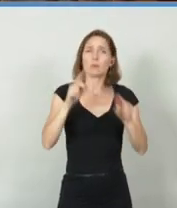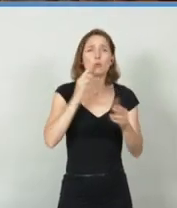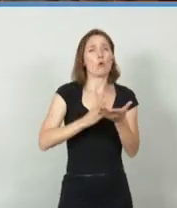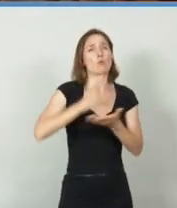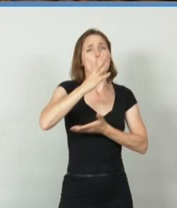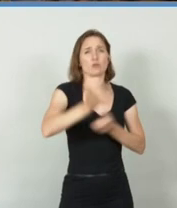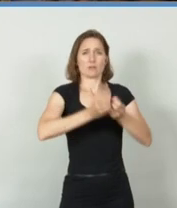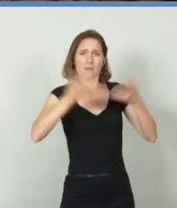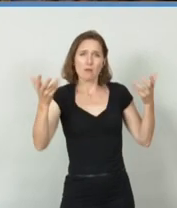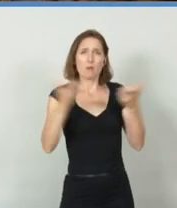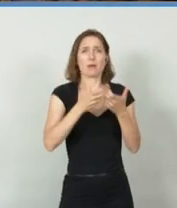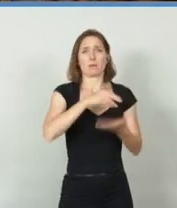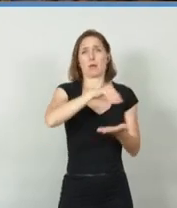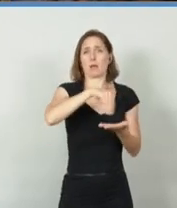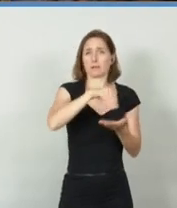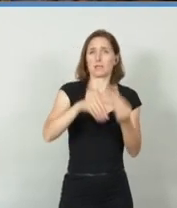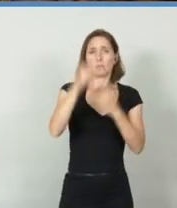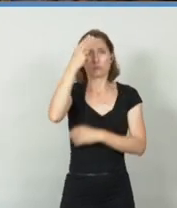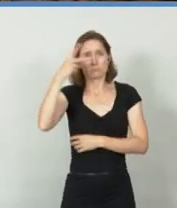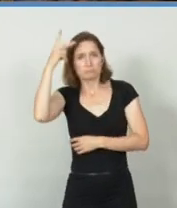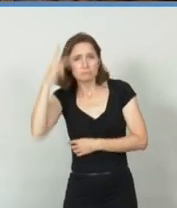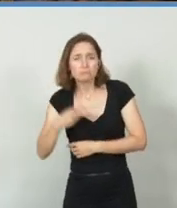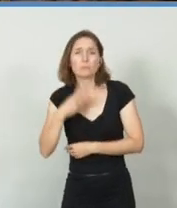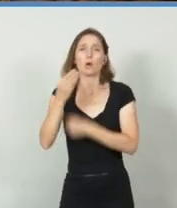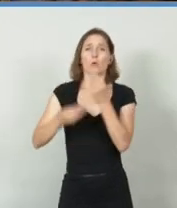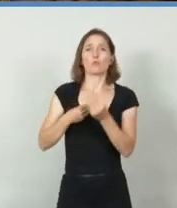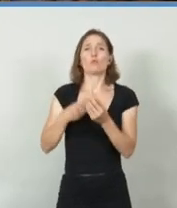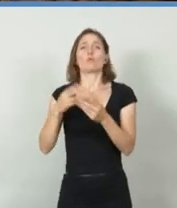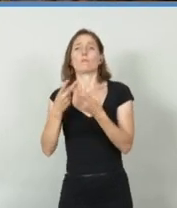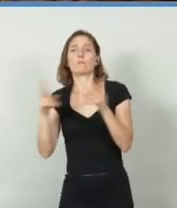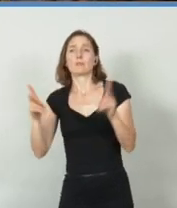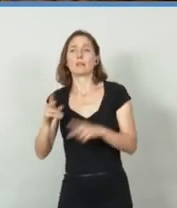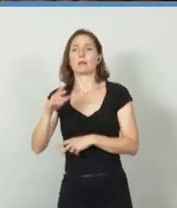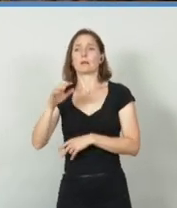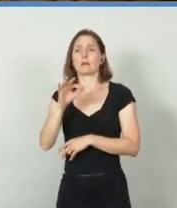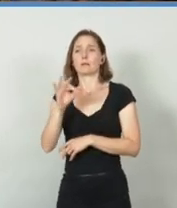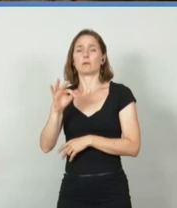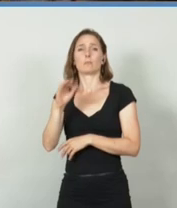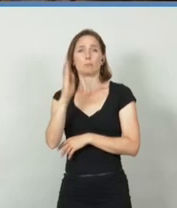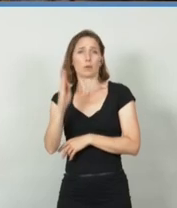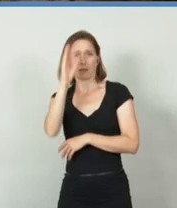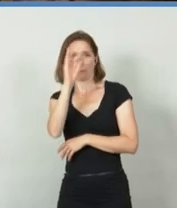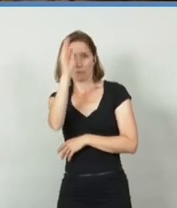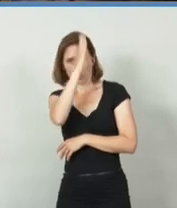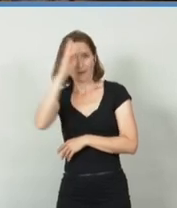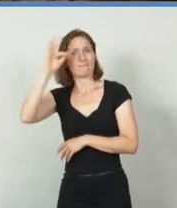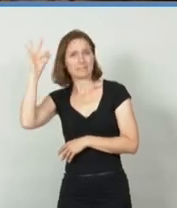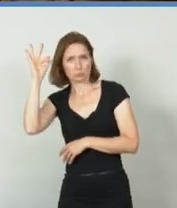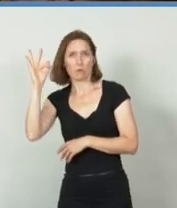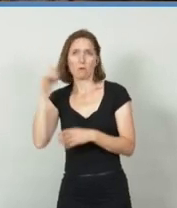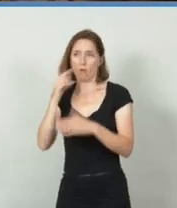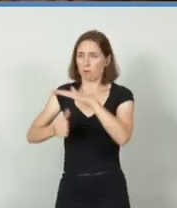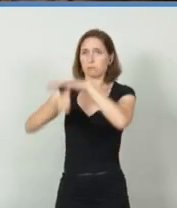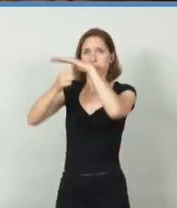Palestine avec des tractis Ouagadougou avec santé diabète l'Arménie encore avec aide médicale et développement mais également sur le territoire